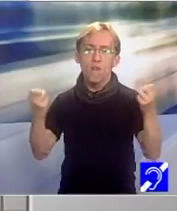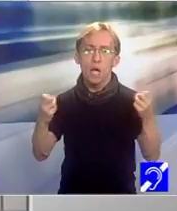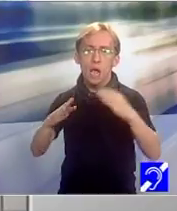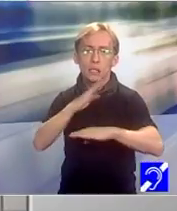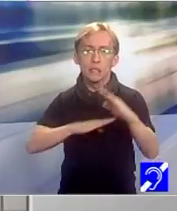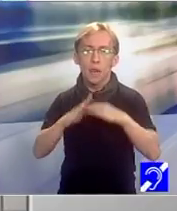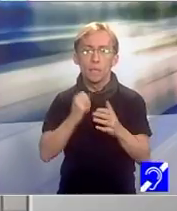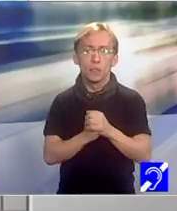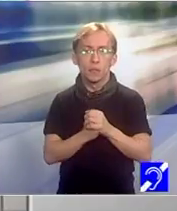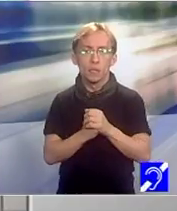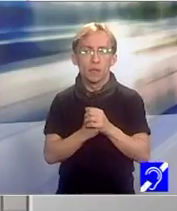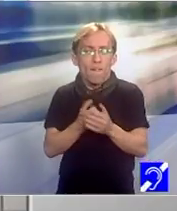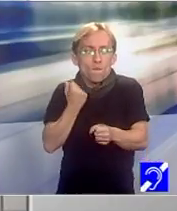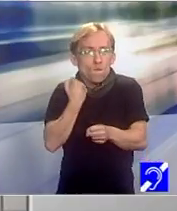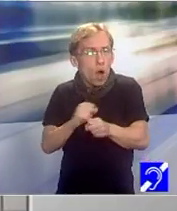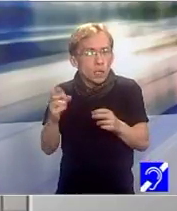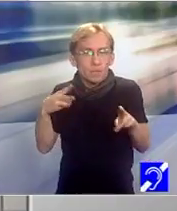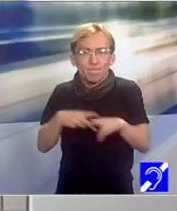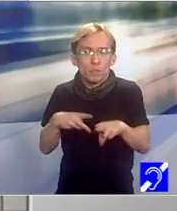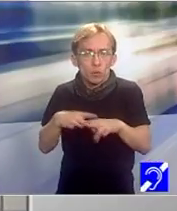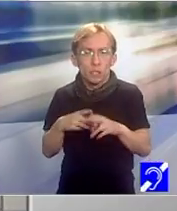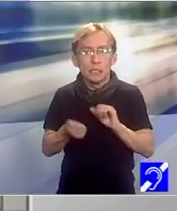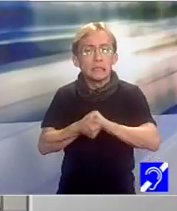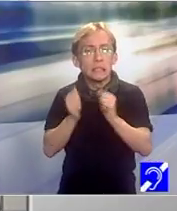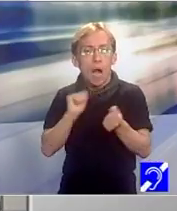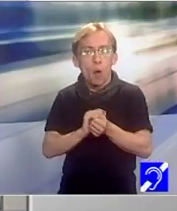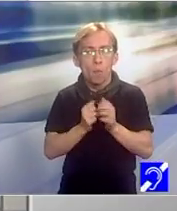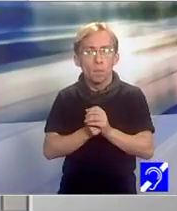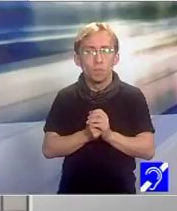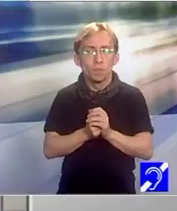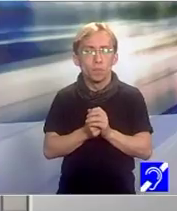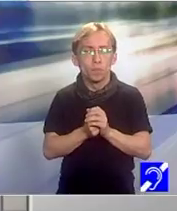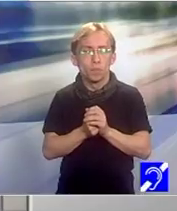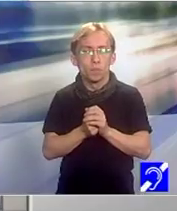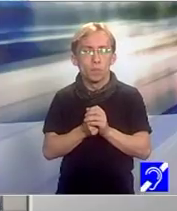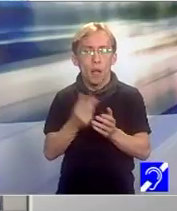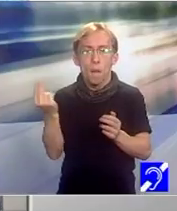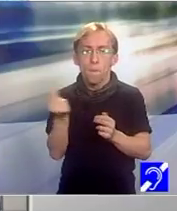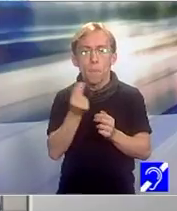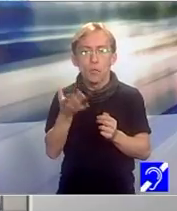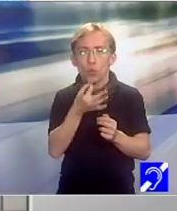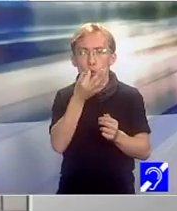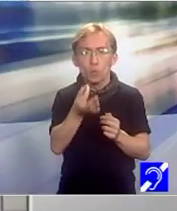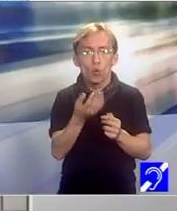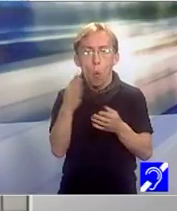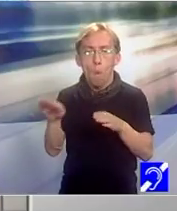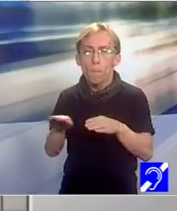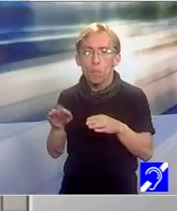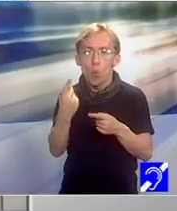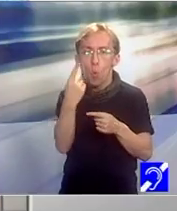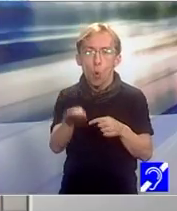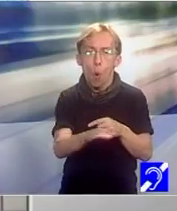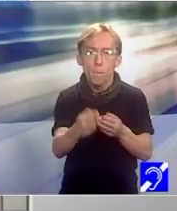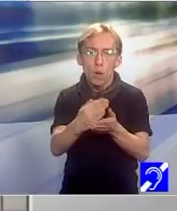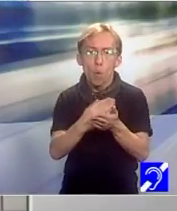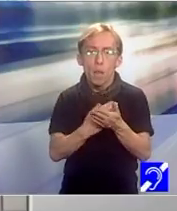fel de supra-solicitare sau îl frânează pentru că spun el e un copil cu probleme, nu poate mai